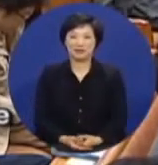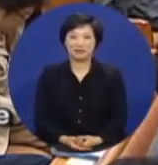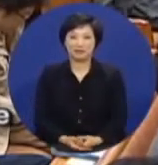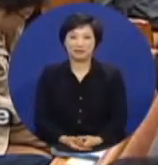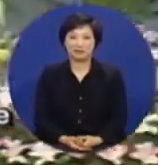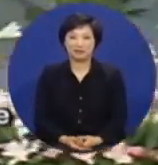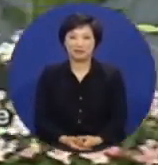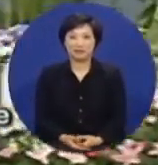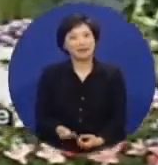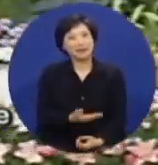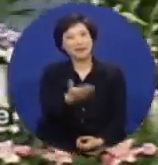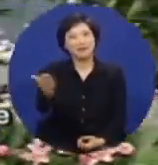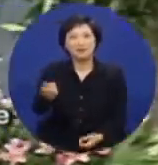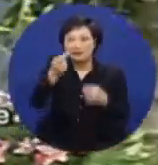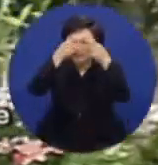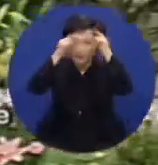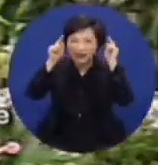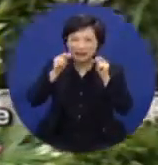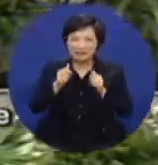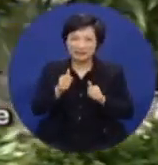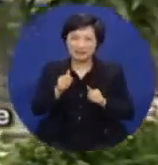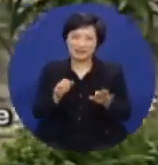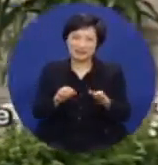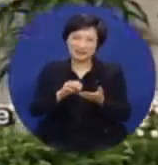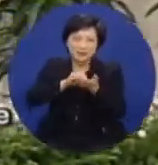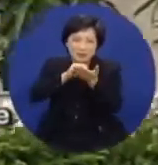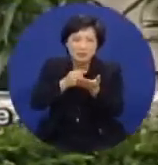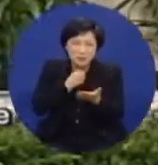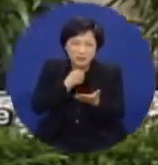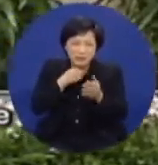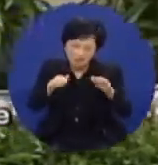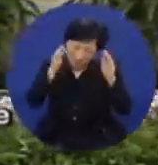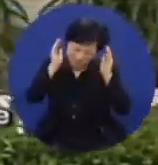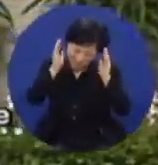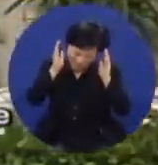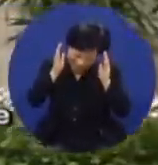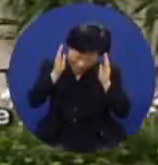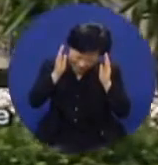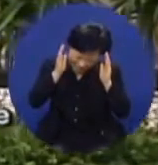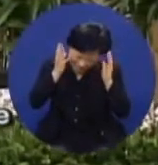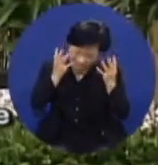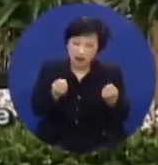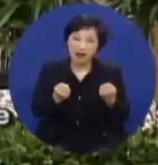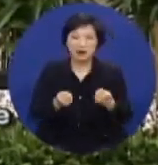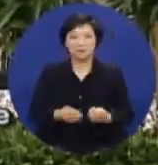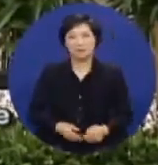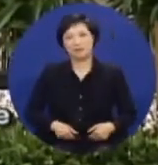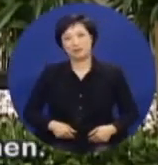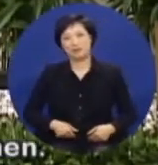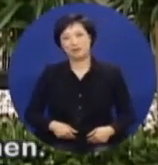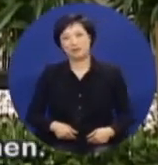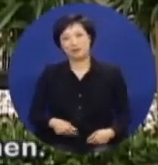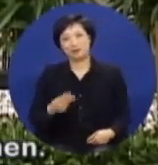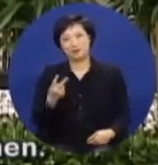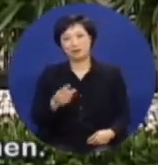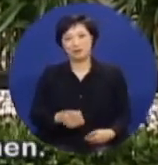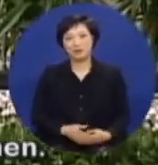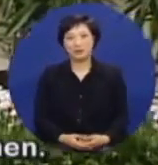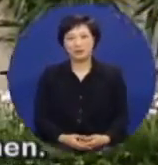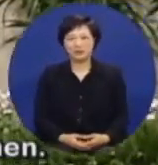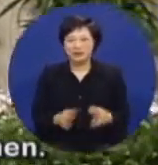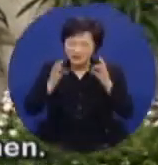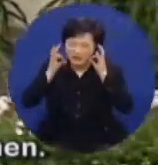에 대학교의 한번 하렴 은 엄청난 공부를 해야 합니다 그리고 굉장한